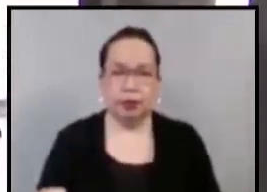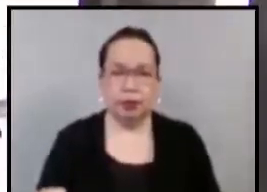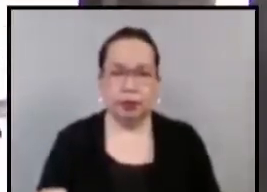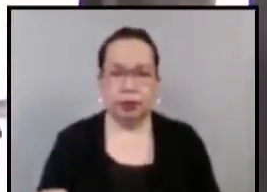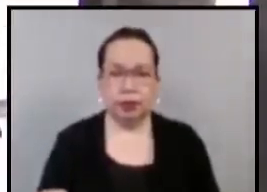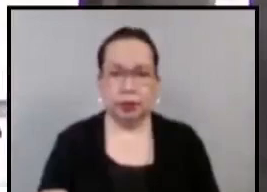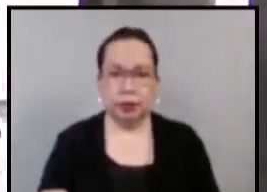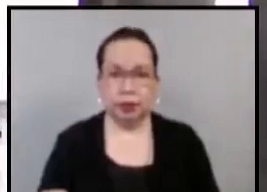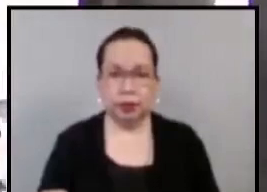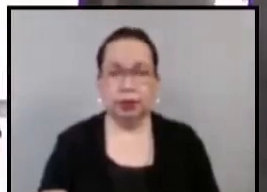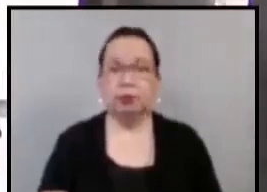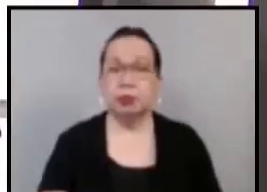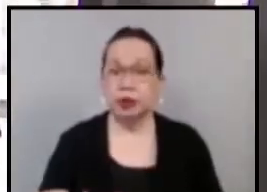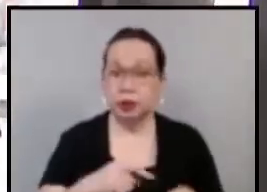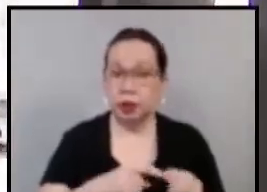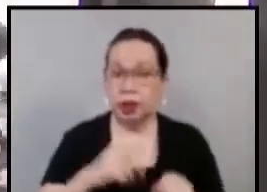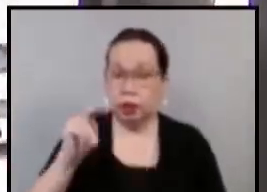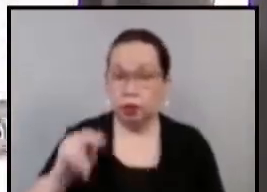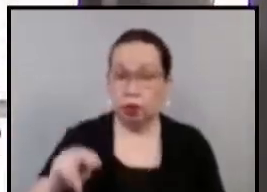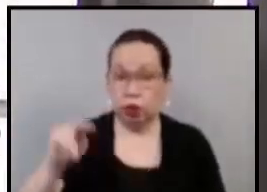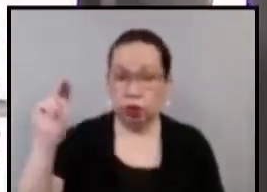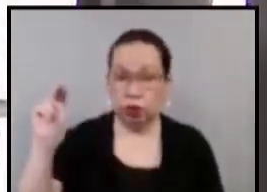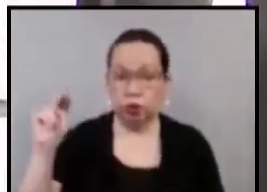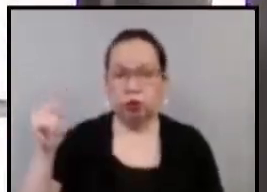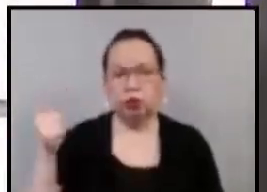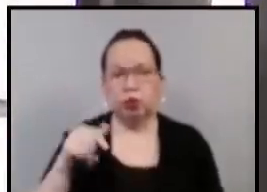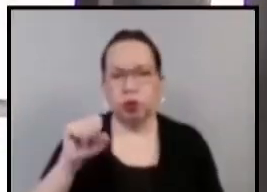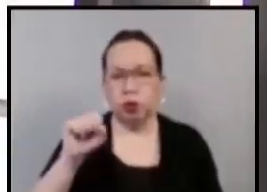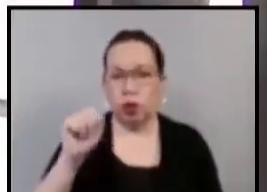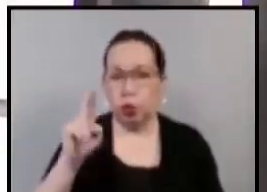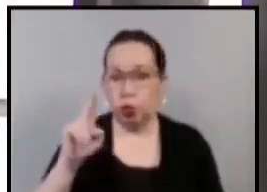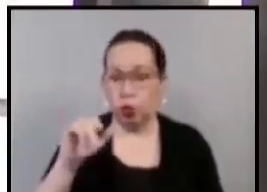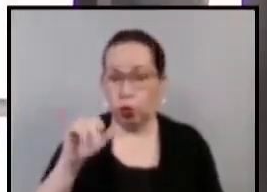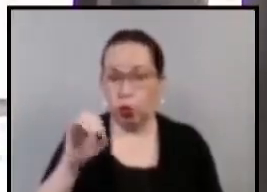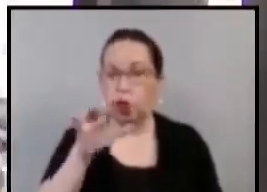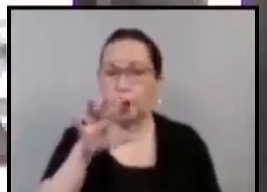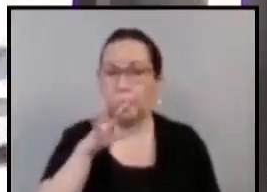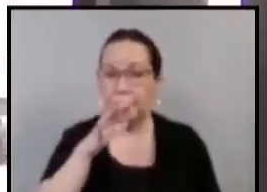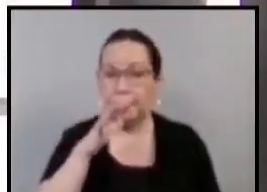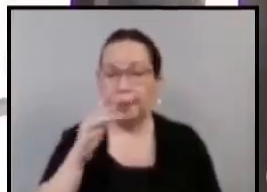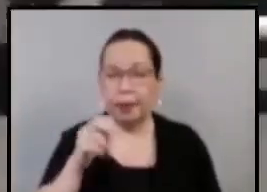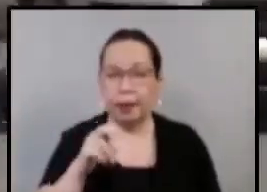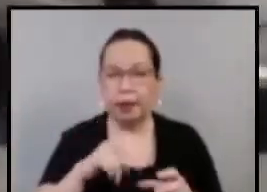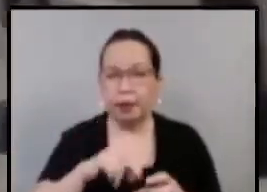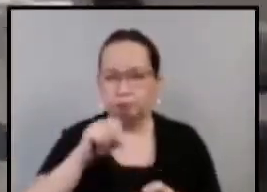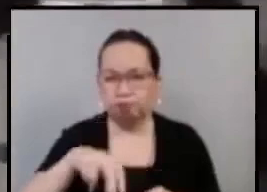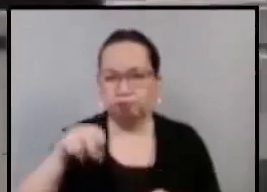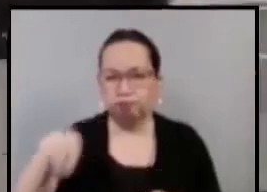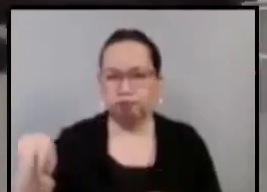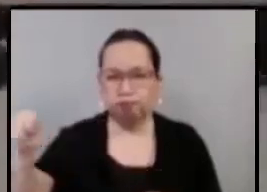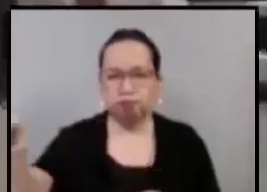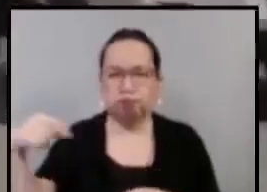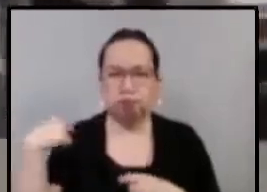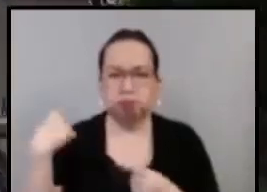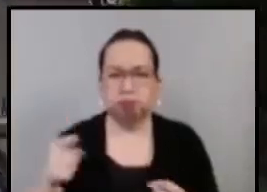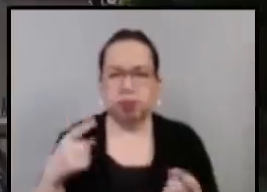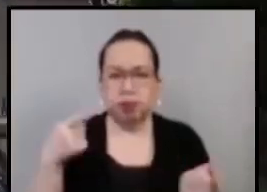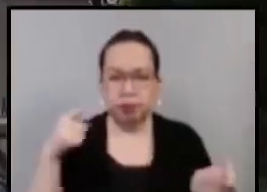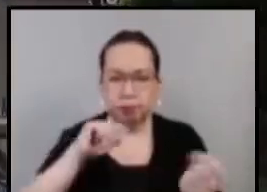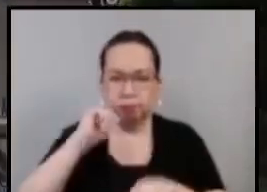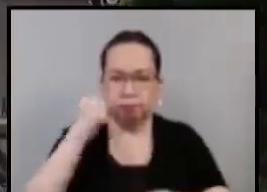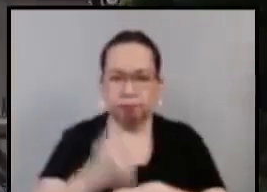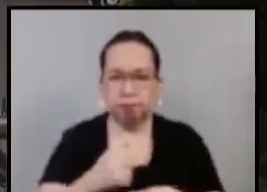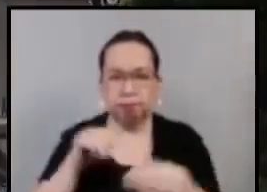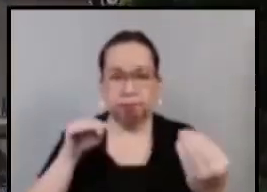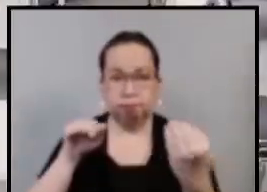Mula na votas hanggang sa uyo, apat na sakay si Nanay Luzminda simula na magkaroon ng EDSA busway. Pero noong nasa yellow lane pa ng EDSA